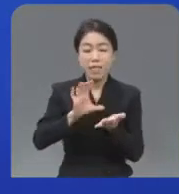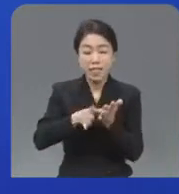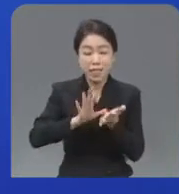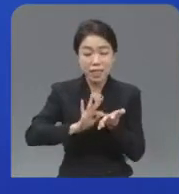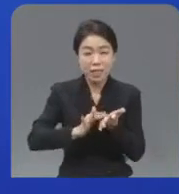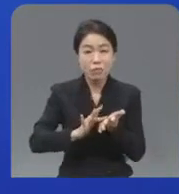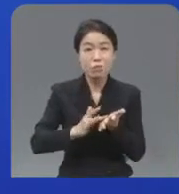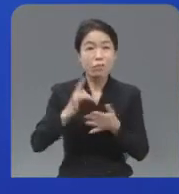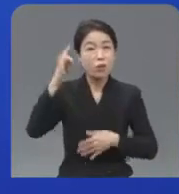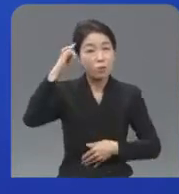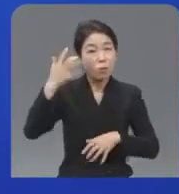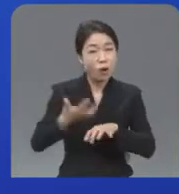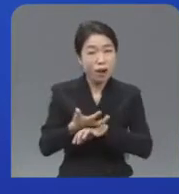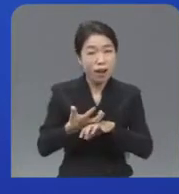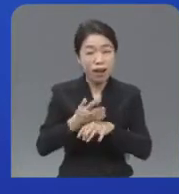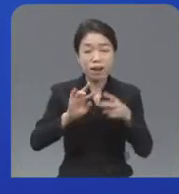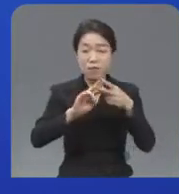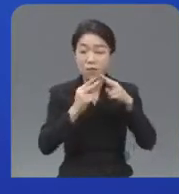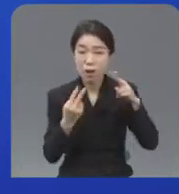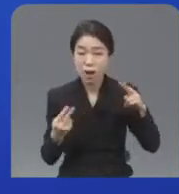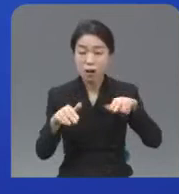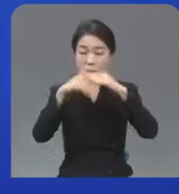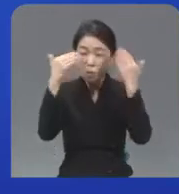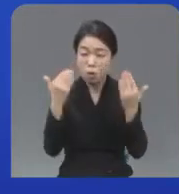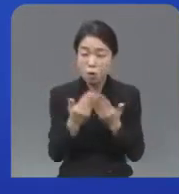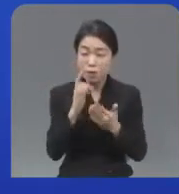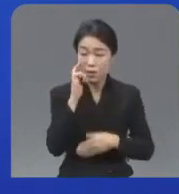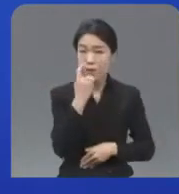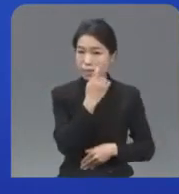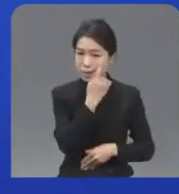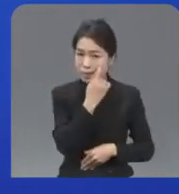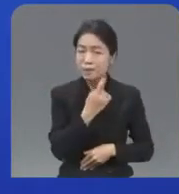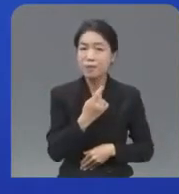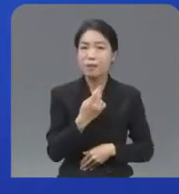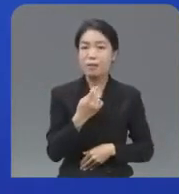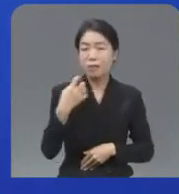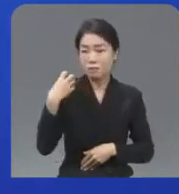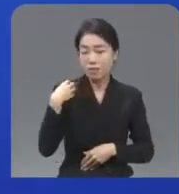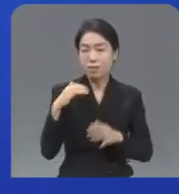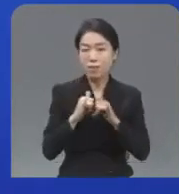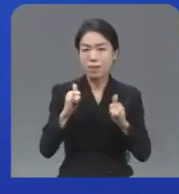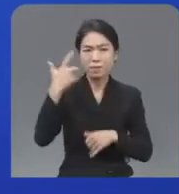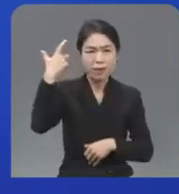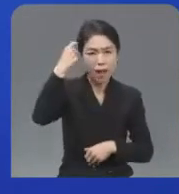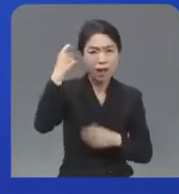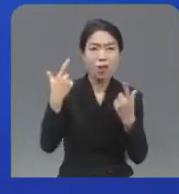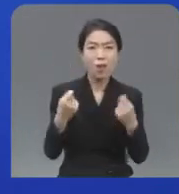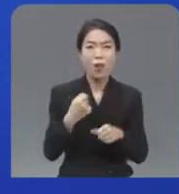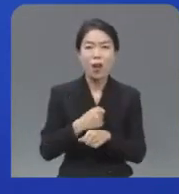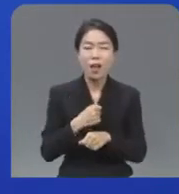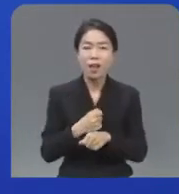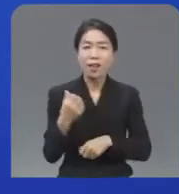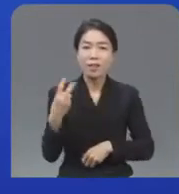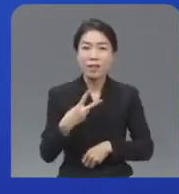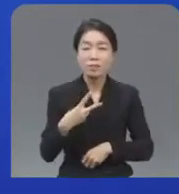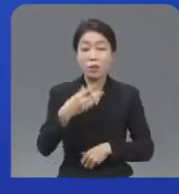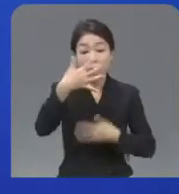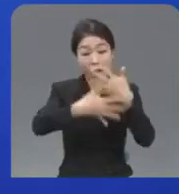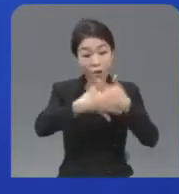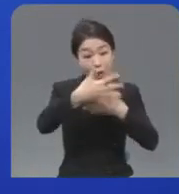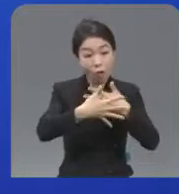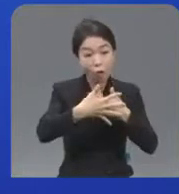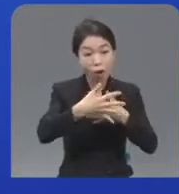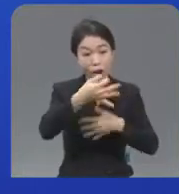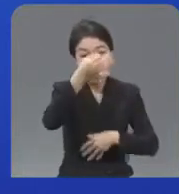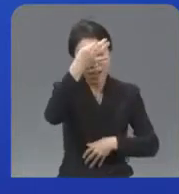증명할 모든 실마리를 찾아내야 할 과학수사관들의 신조이기도 한데요. 영화 속에서 볼 법한 과학수사기법은 이미 현실이 되고